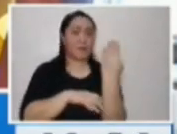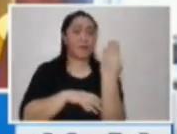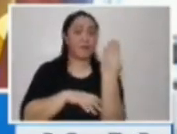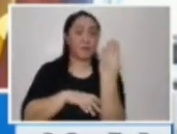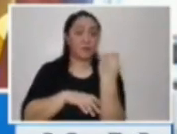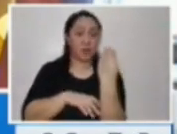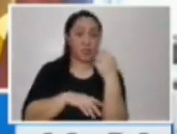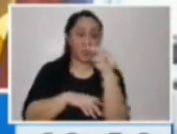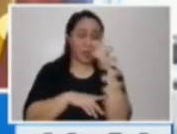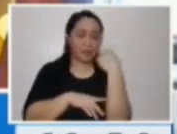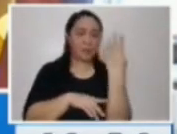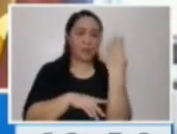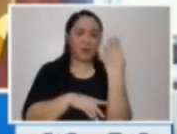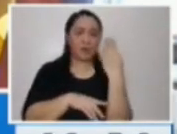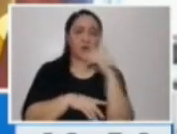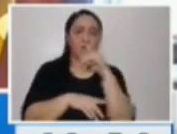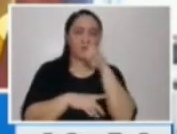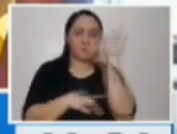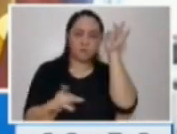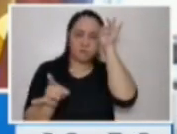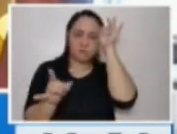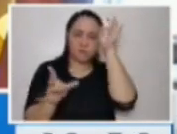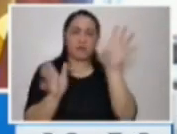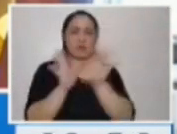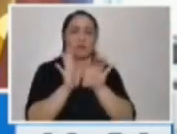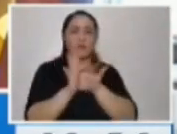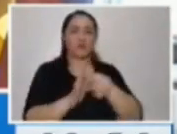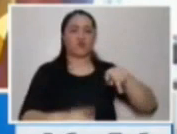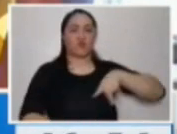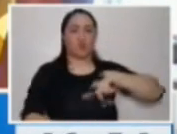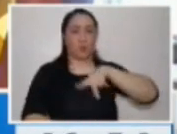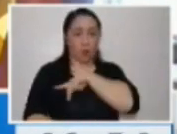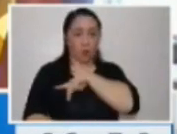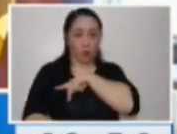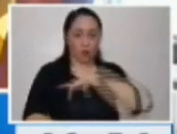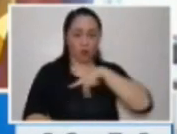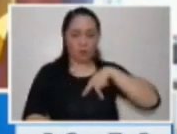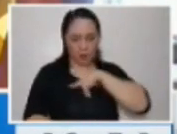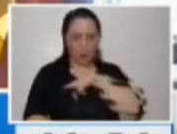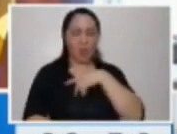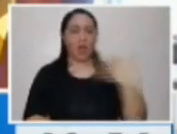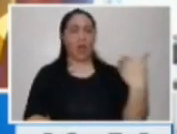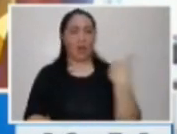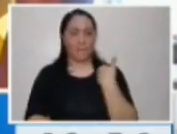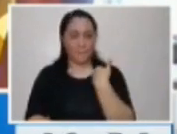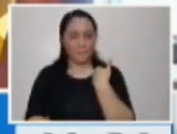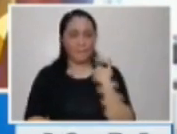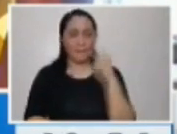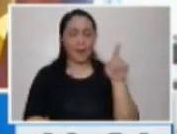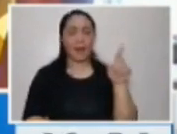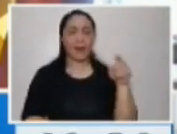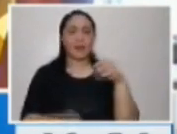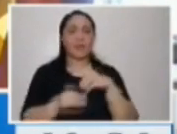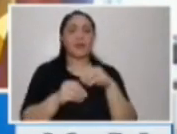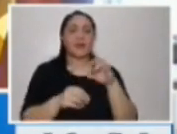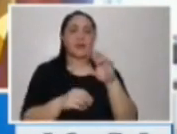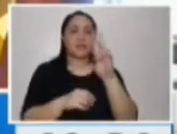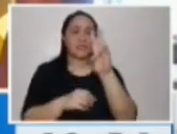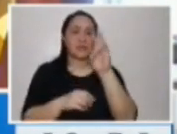ng cash advance sa mga hospital worth 30 billion,